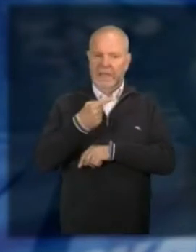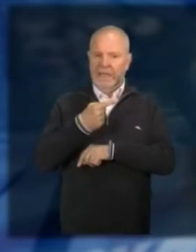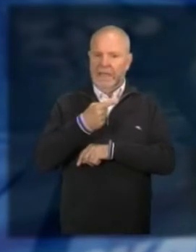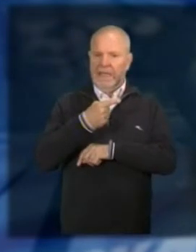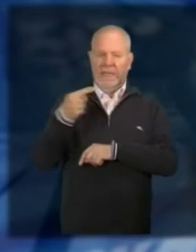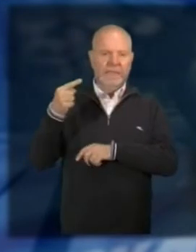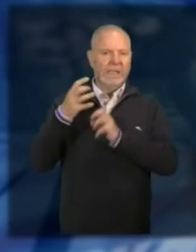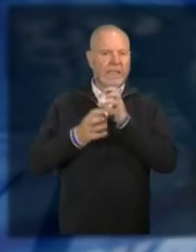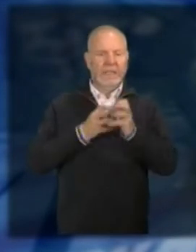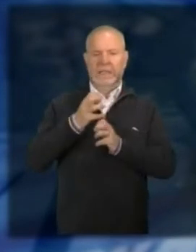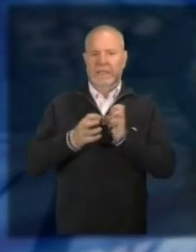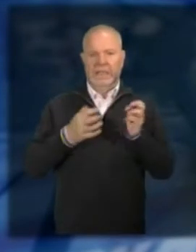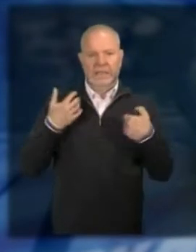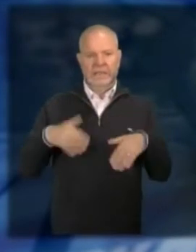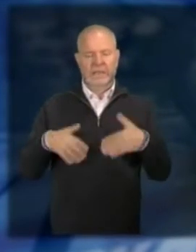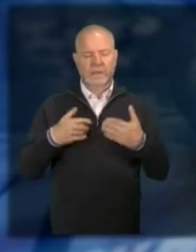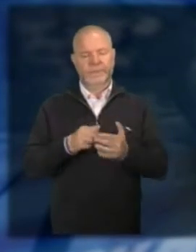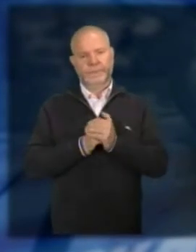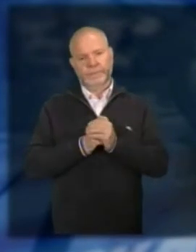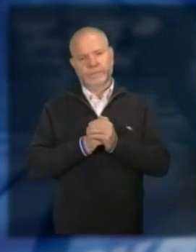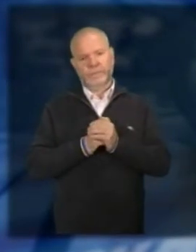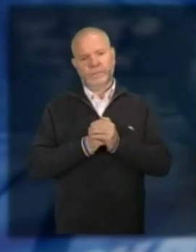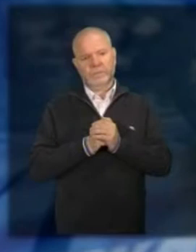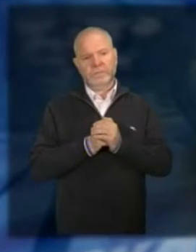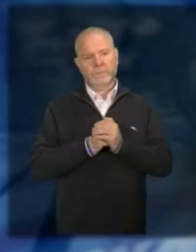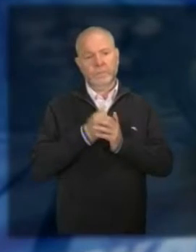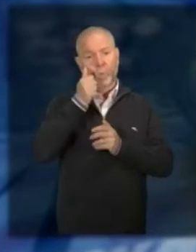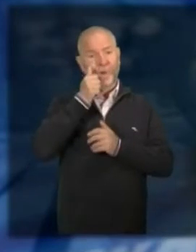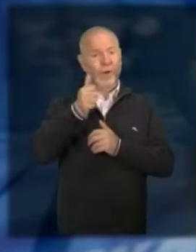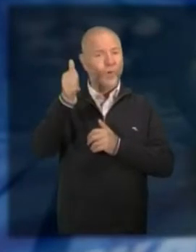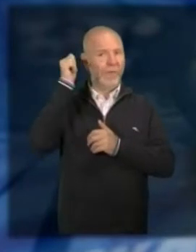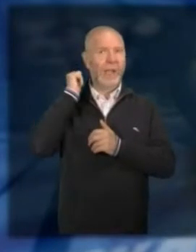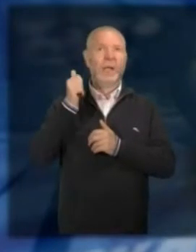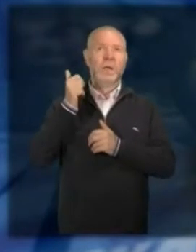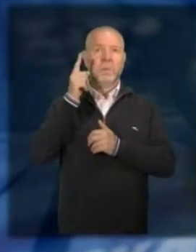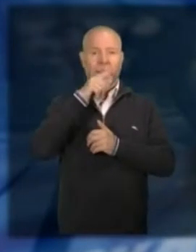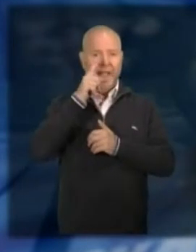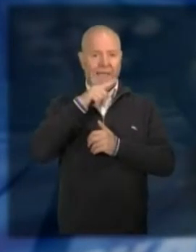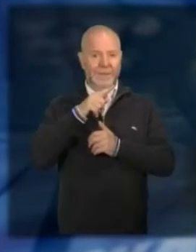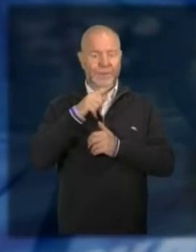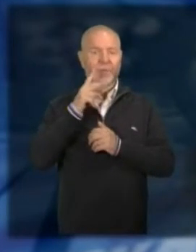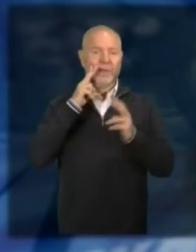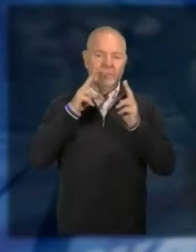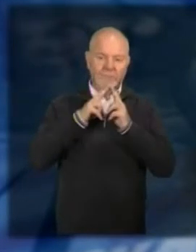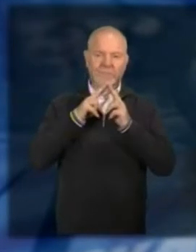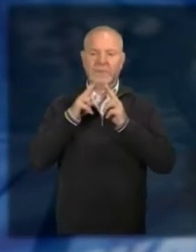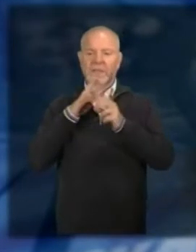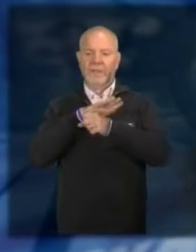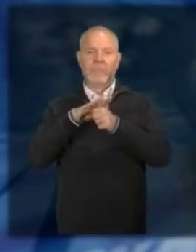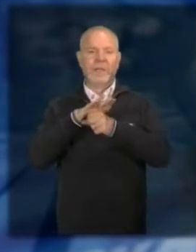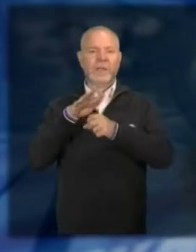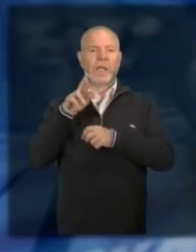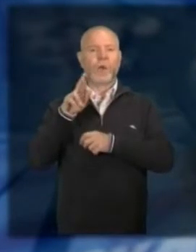nell'ennesima crisi occupazionale del nostro territorio. Poco più di un anno fa, nel marzo scorso, i primi incontri della famiglia